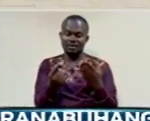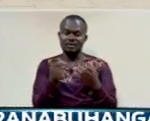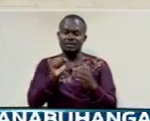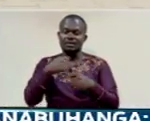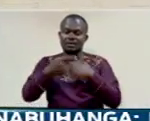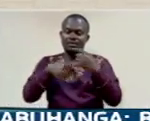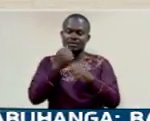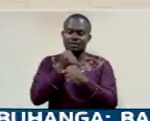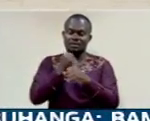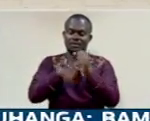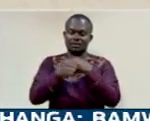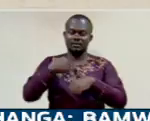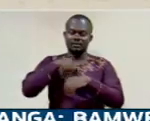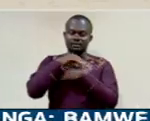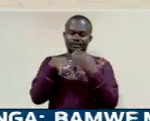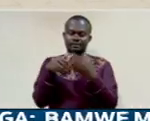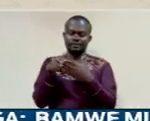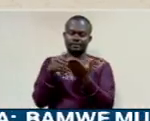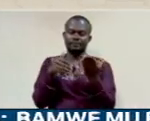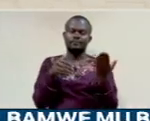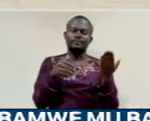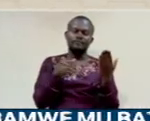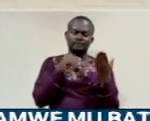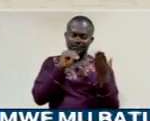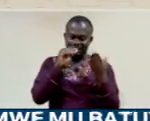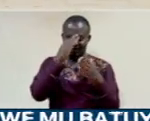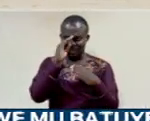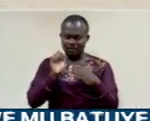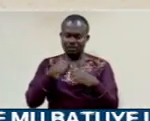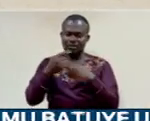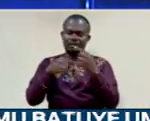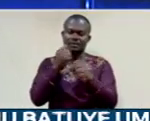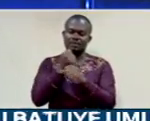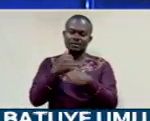twakomeza tugakomeza imirimo twari turimo, nta kabuza ko nyine twagumya tugakora.